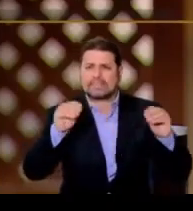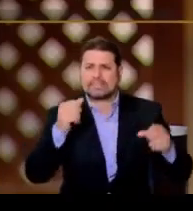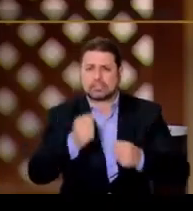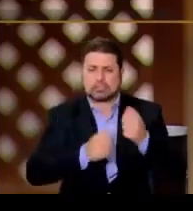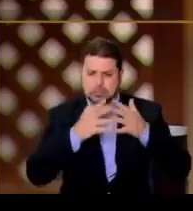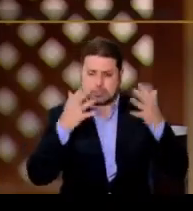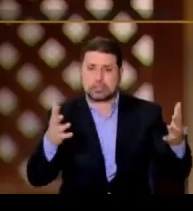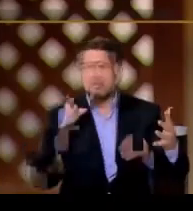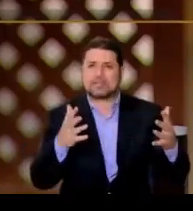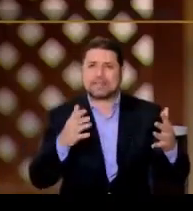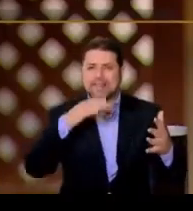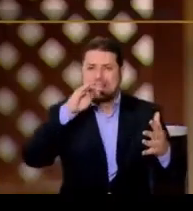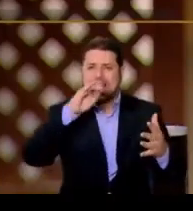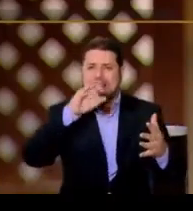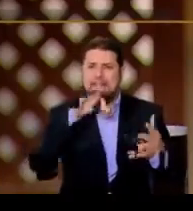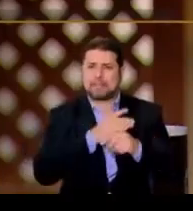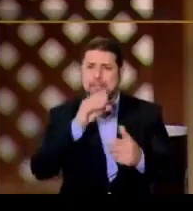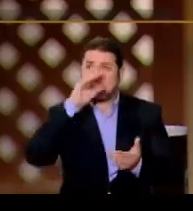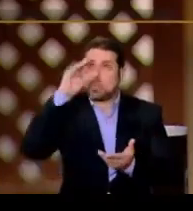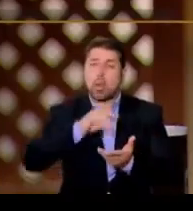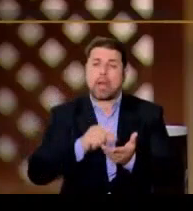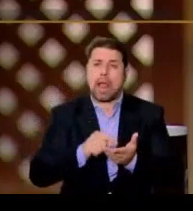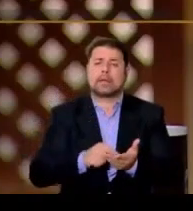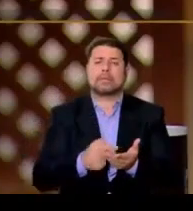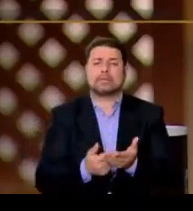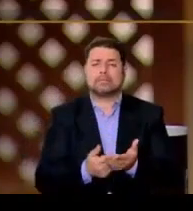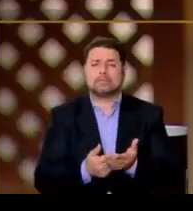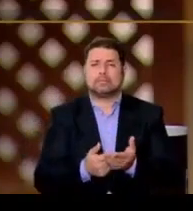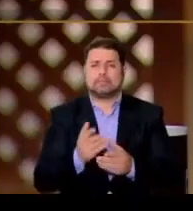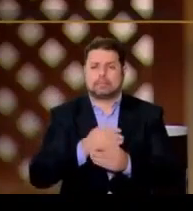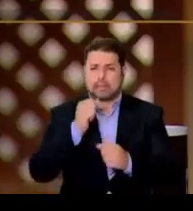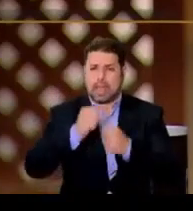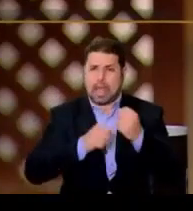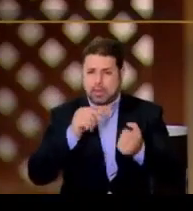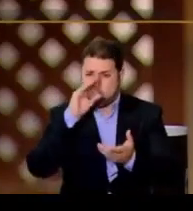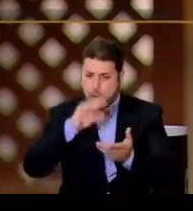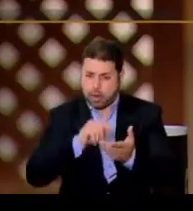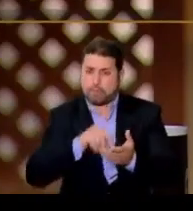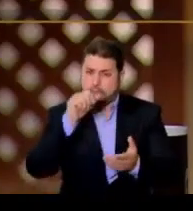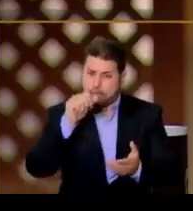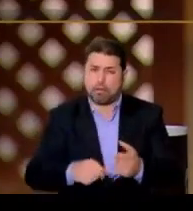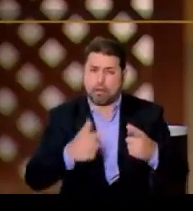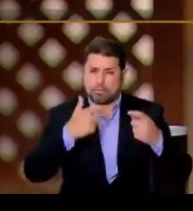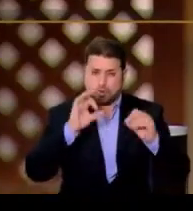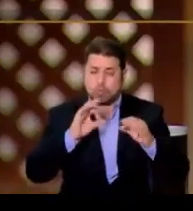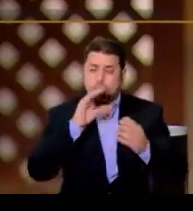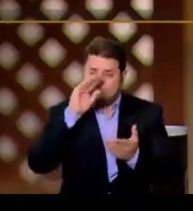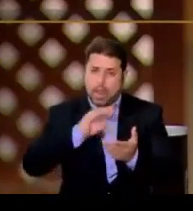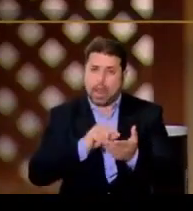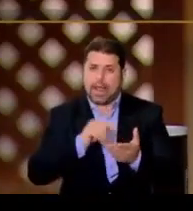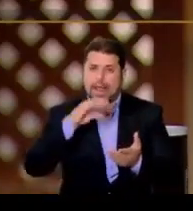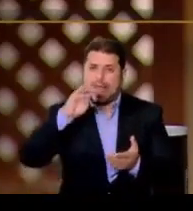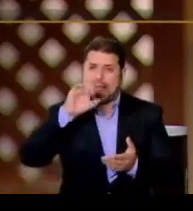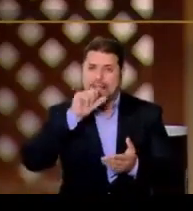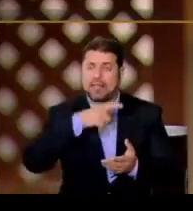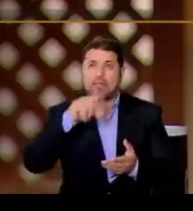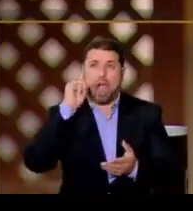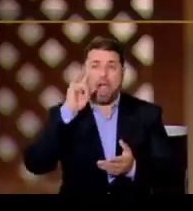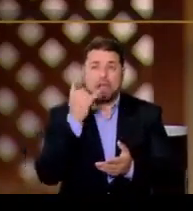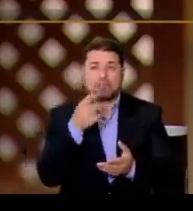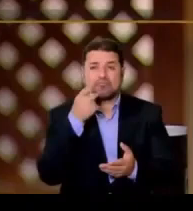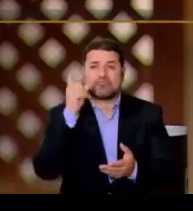كبير جاهدهم بالقران يبقى في جهاد بالقران ايوه في جهاد بالقران اصل هم مش فاهمين